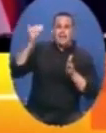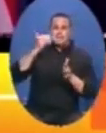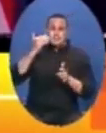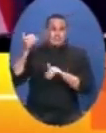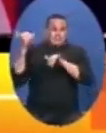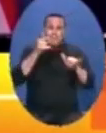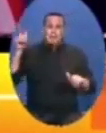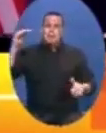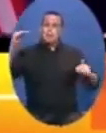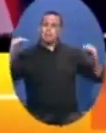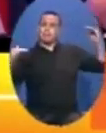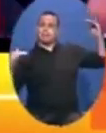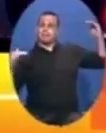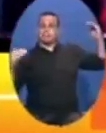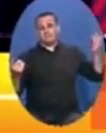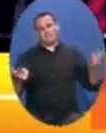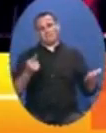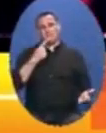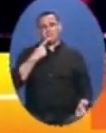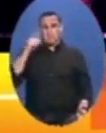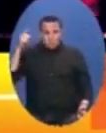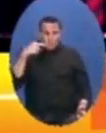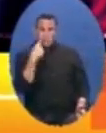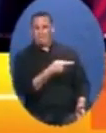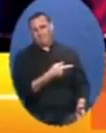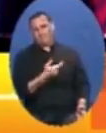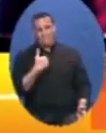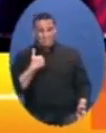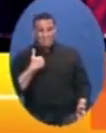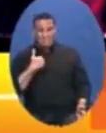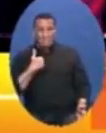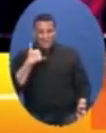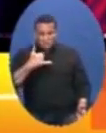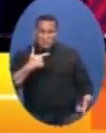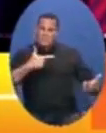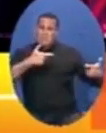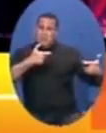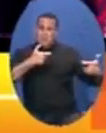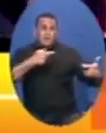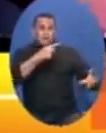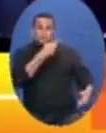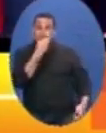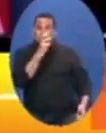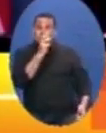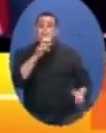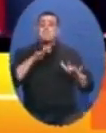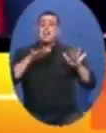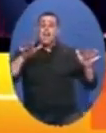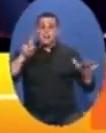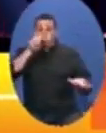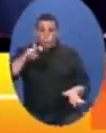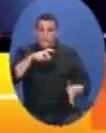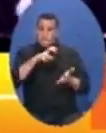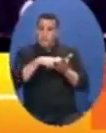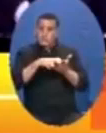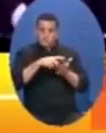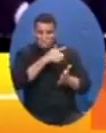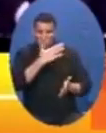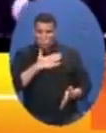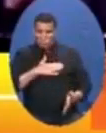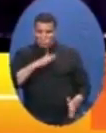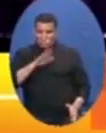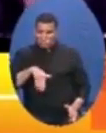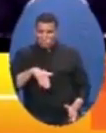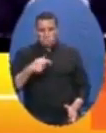הברית לסין, הרבה יותר גדול. זאת אומרת שהוא בא ואומר, אני הולך איתכם עכשיו במלחמה, 30 מיליארד דולר מכסים. אתם גם